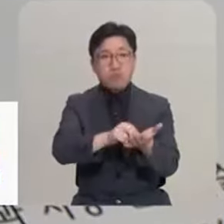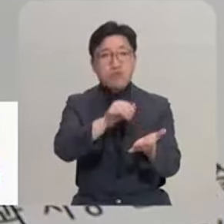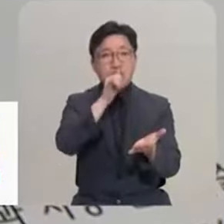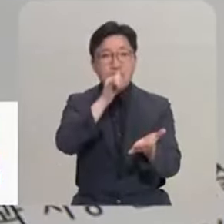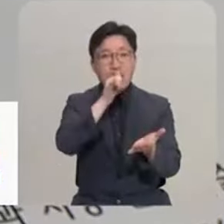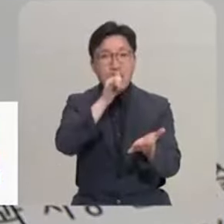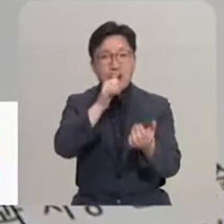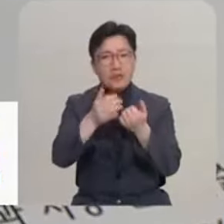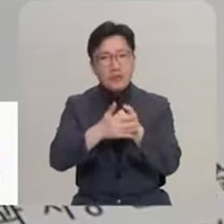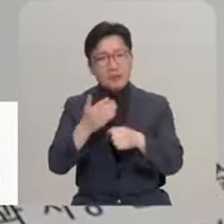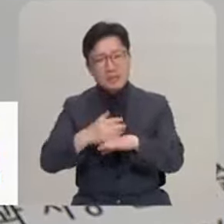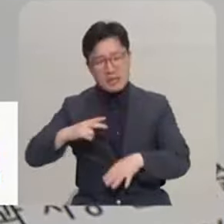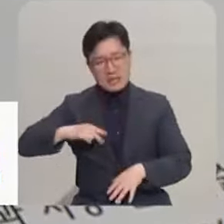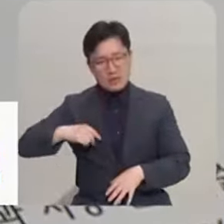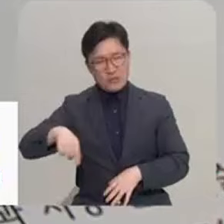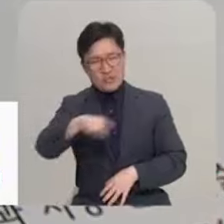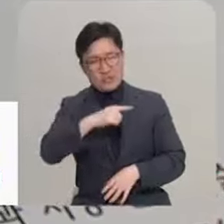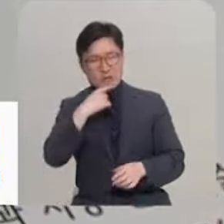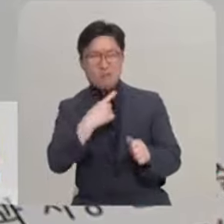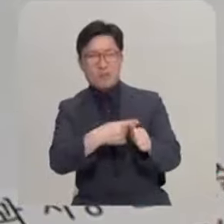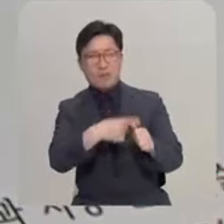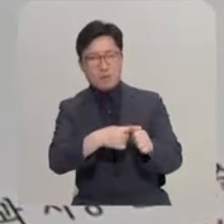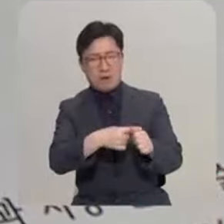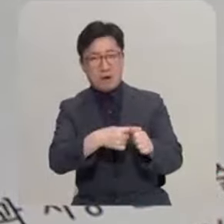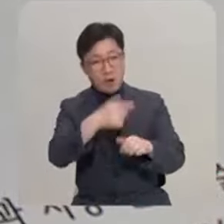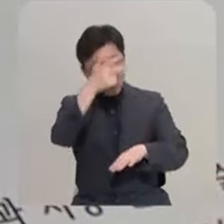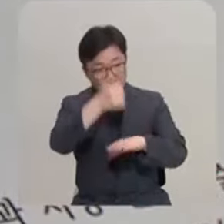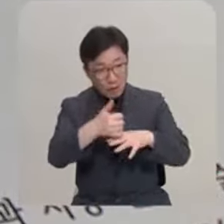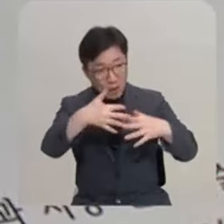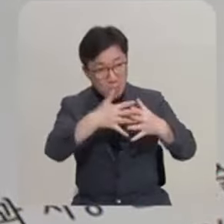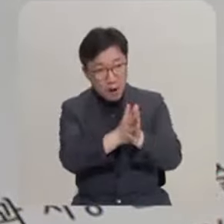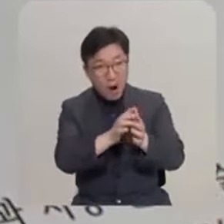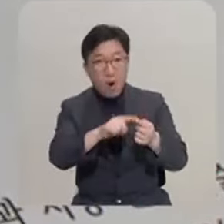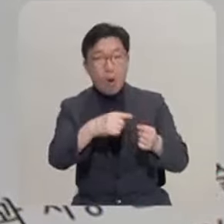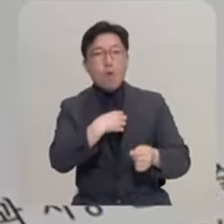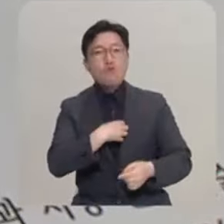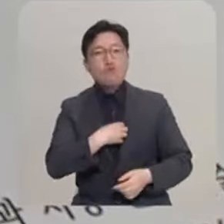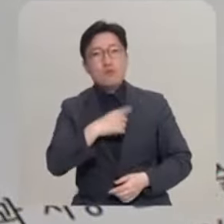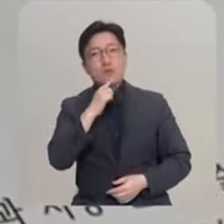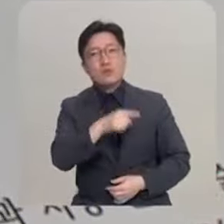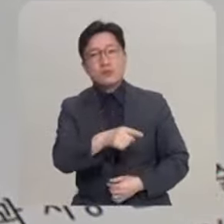아니냐는 관측도 나오고 있습니다 진유민 기자가 보도합니다